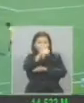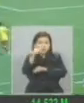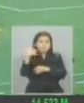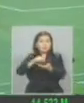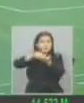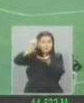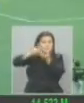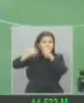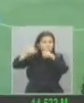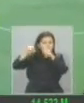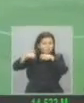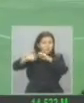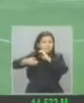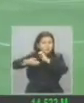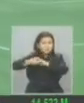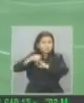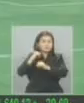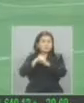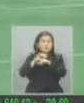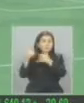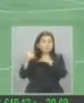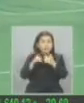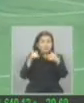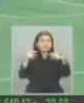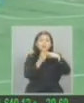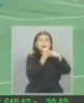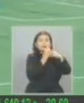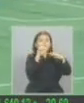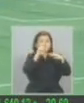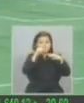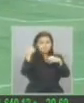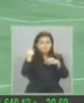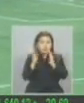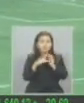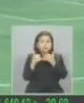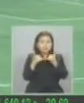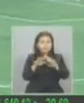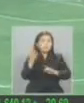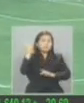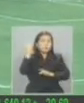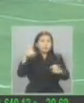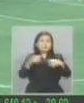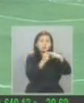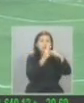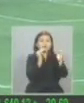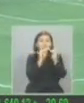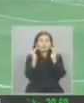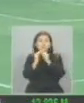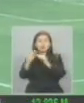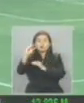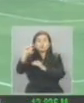ญญาควินตันฟอร์จูนในการเล่นให้กับ SCG สมุทรสงครามค่ะเกมเมื่อวานนี้นะคะ SCG สมุทรสงครามเสมอกับโอสถสภา